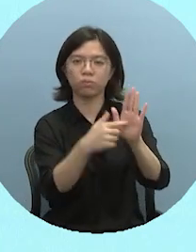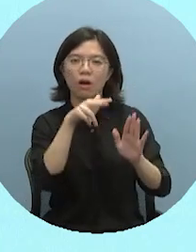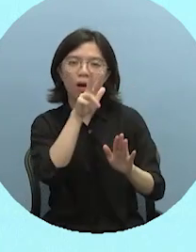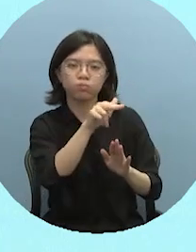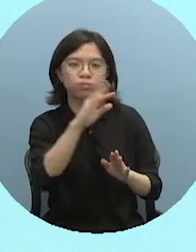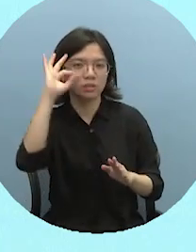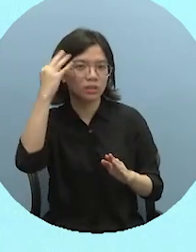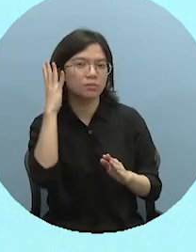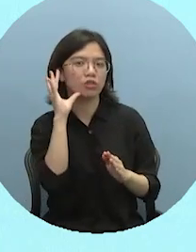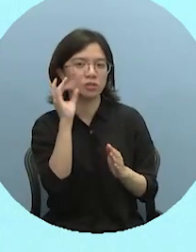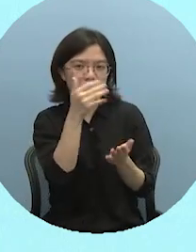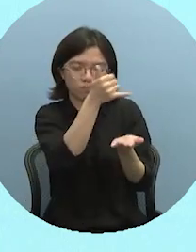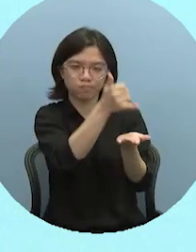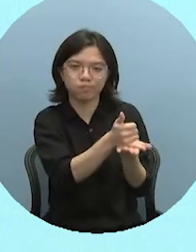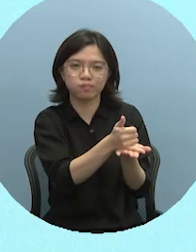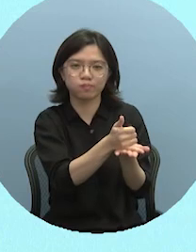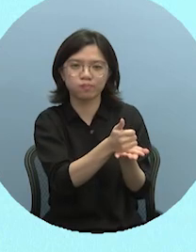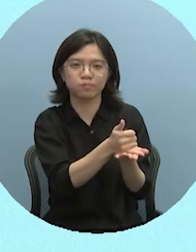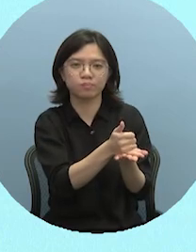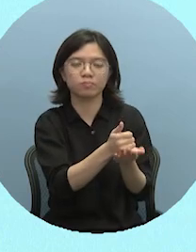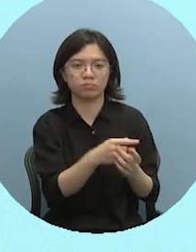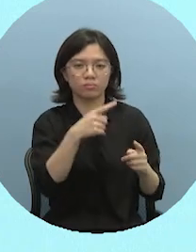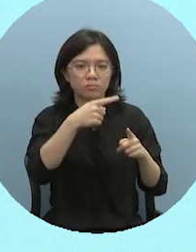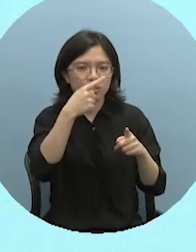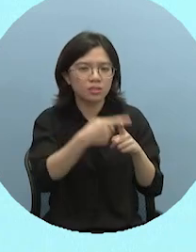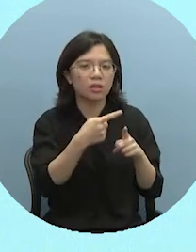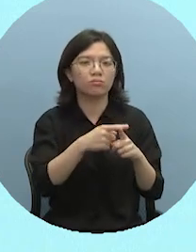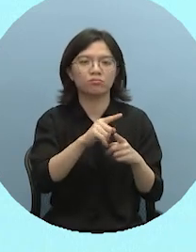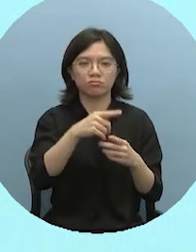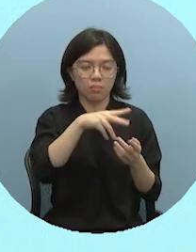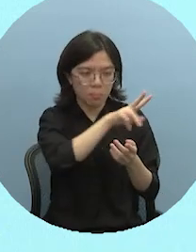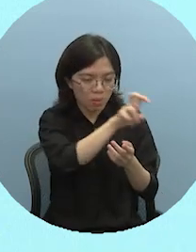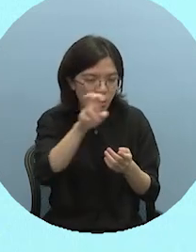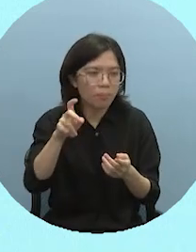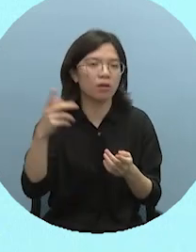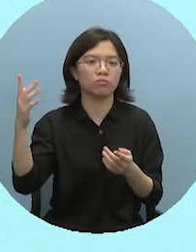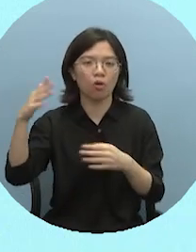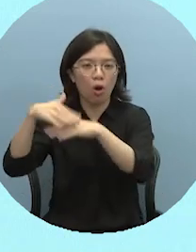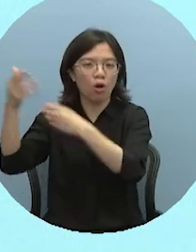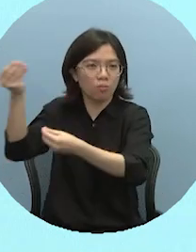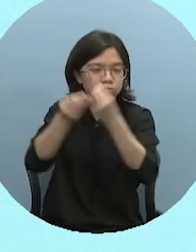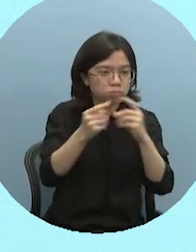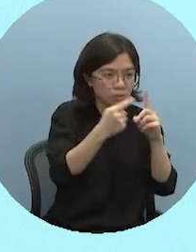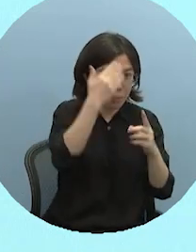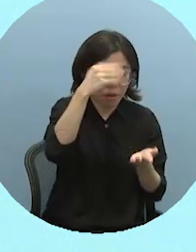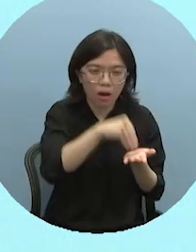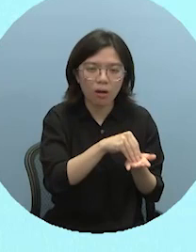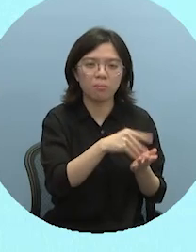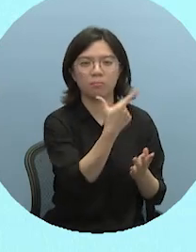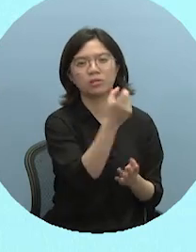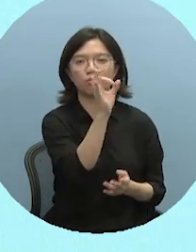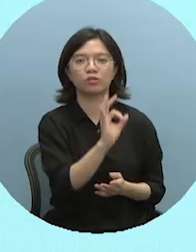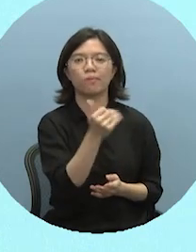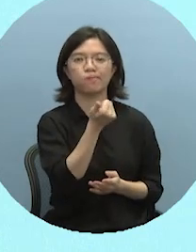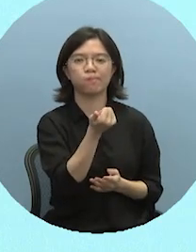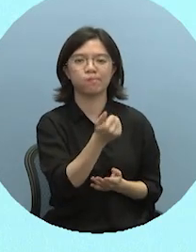的酒店檢疫，其實已經可以找到八成的輸入個案，而我們很